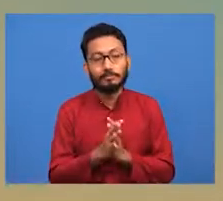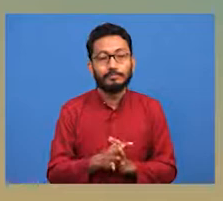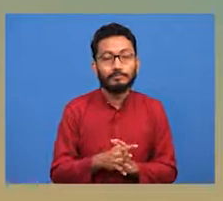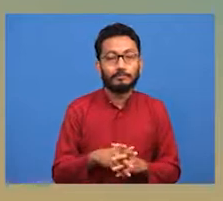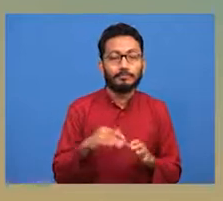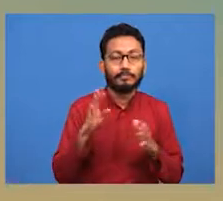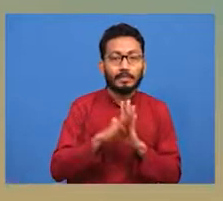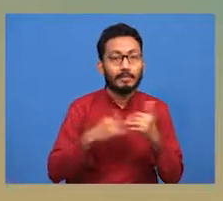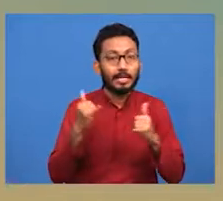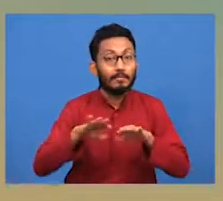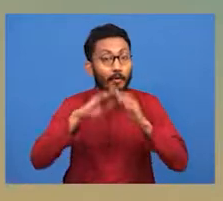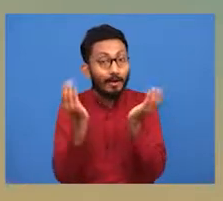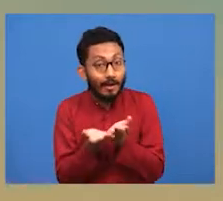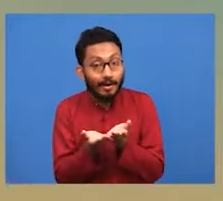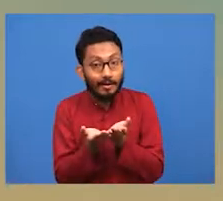Bermain bola.